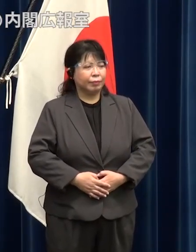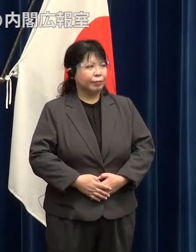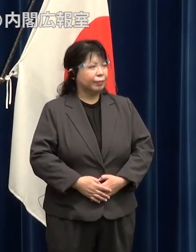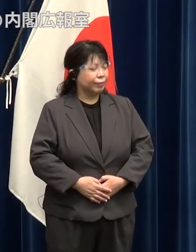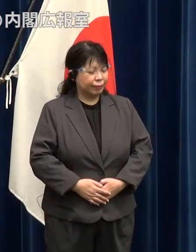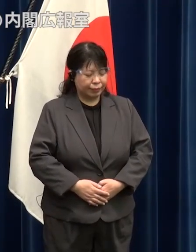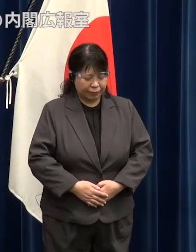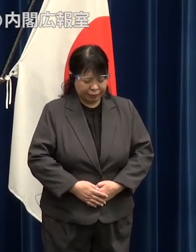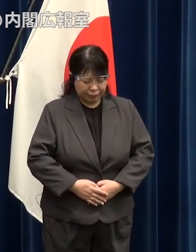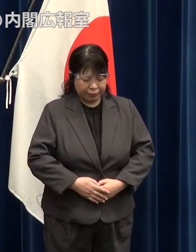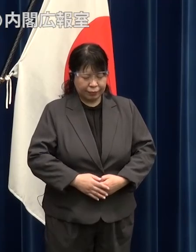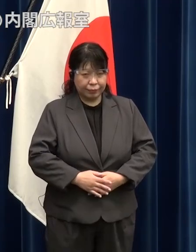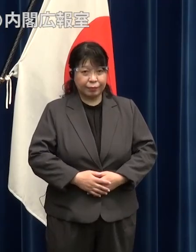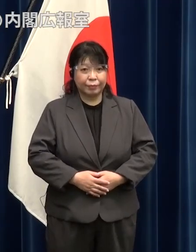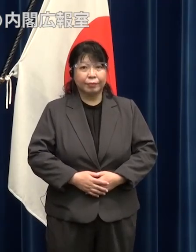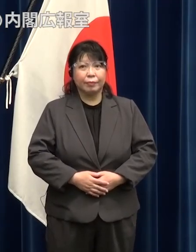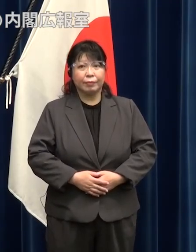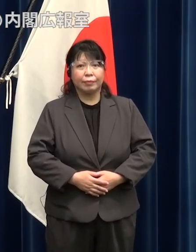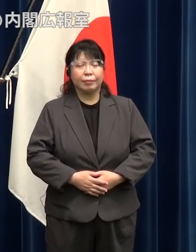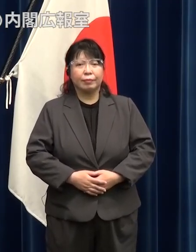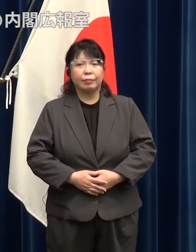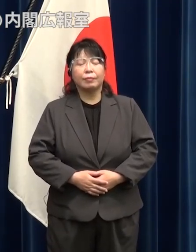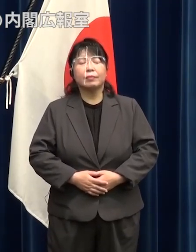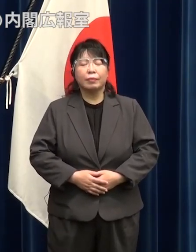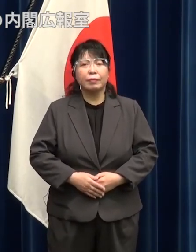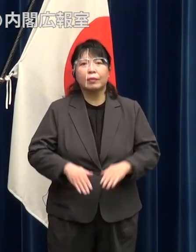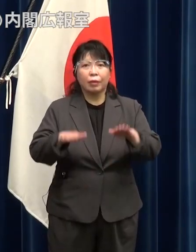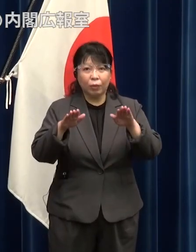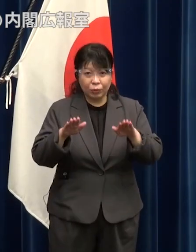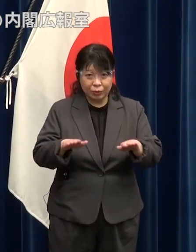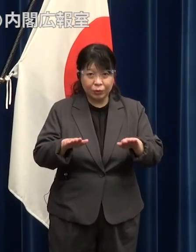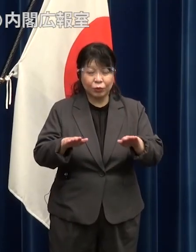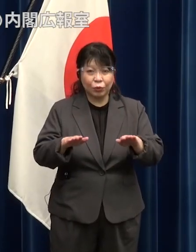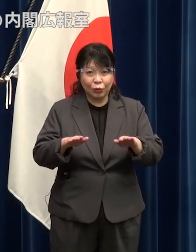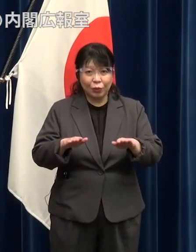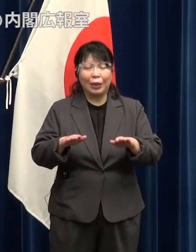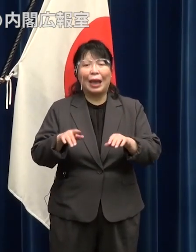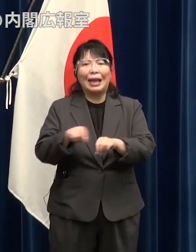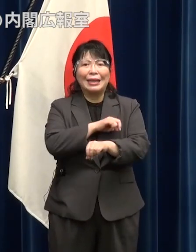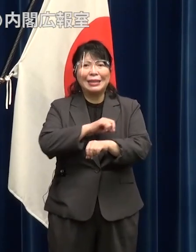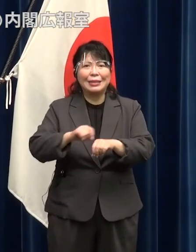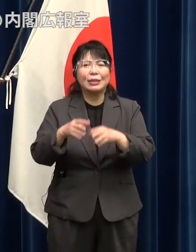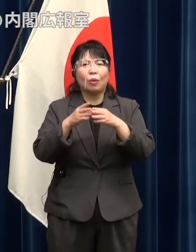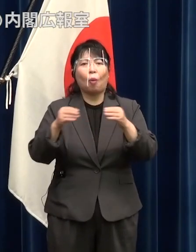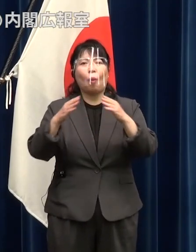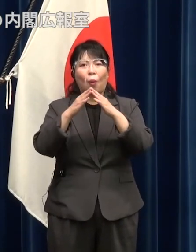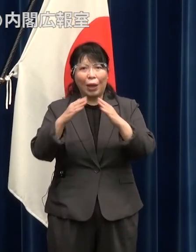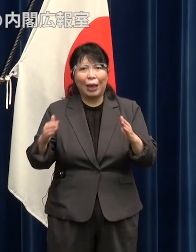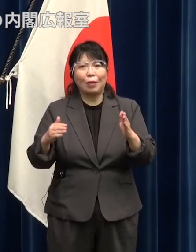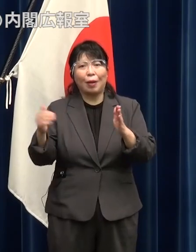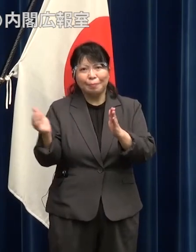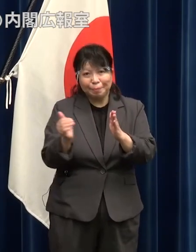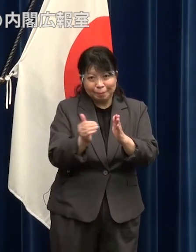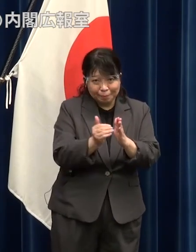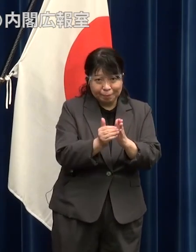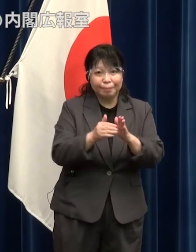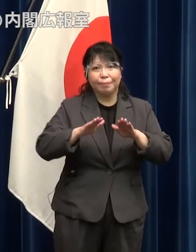理、よろしくお願いいたします。 はい、本日、臨時国会の、会期末を迎え